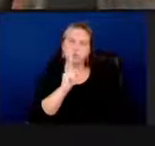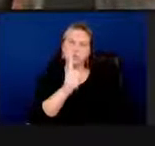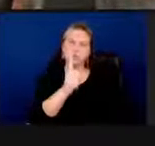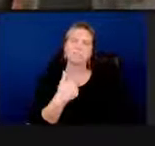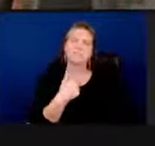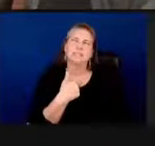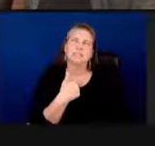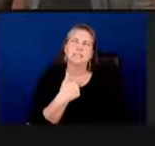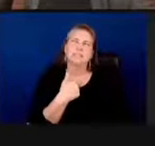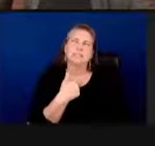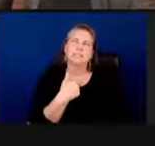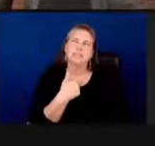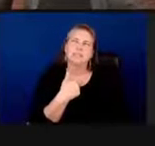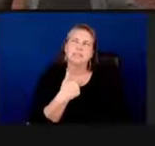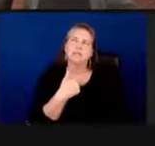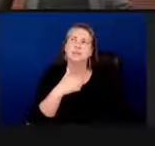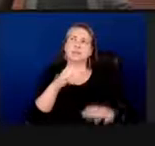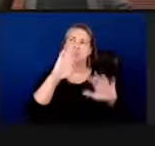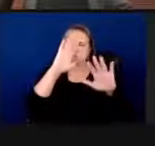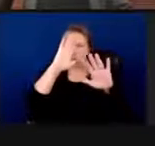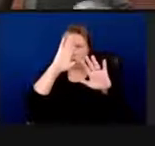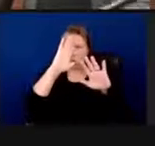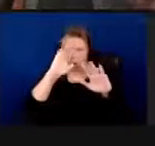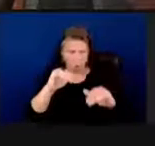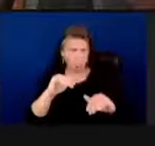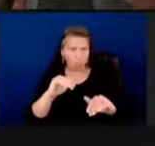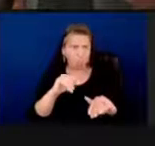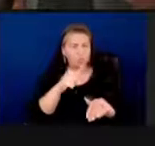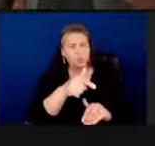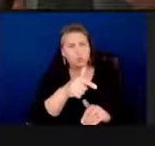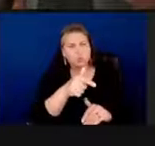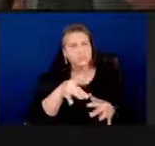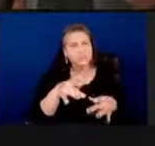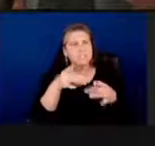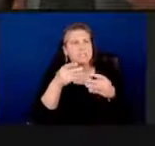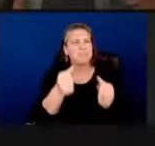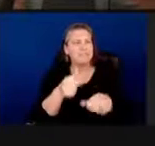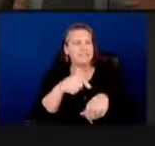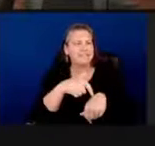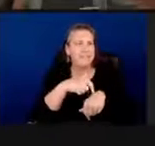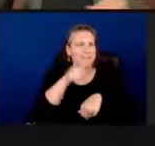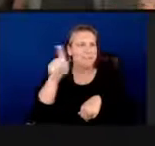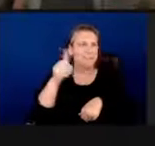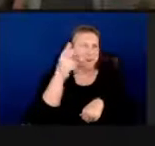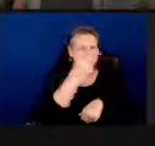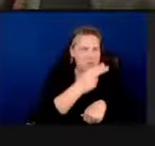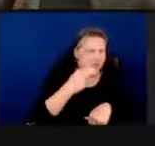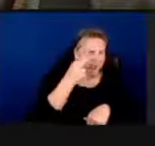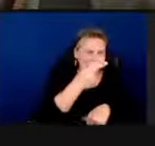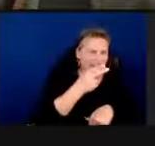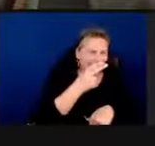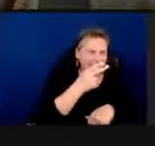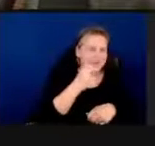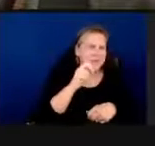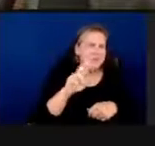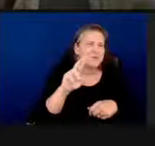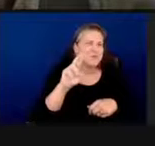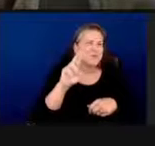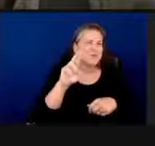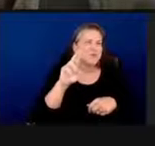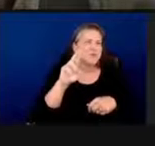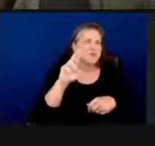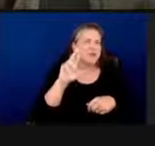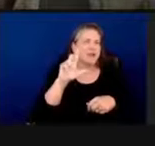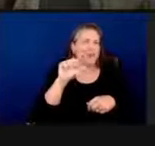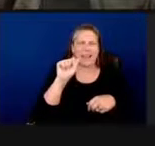آمل جديا بأنكم تمكنتم من إمضاء بعض الوقت في هاواي،